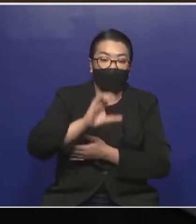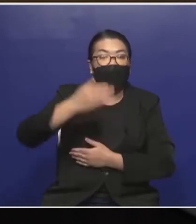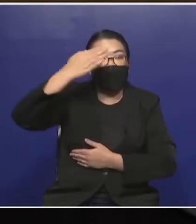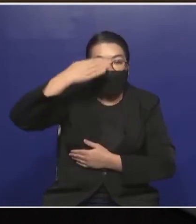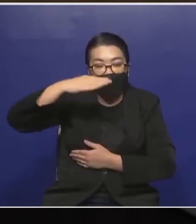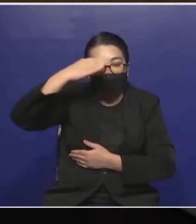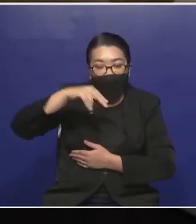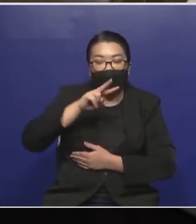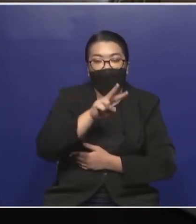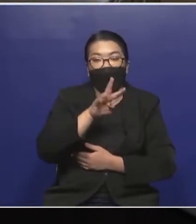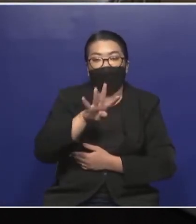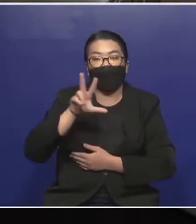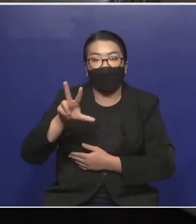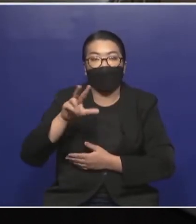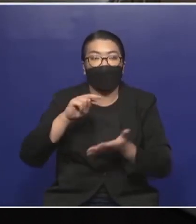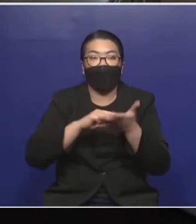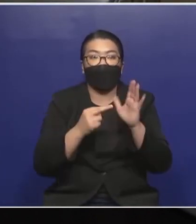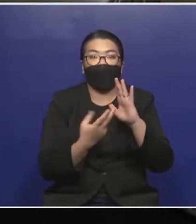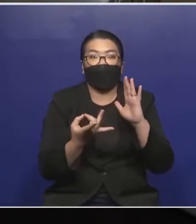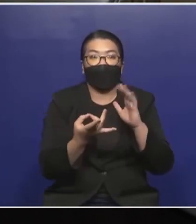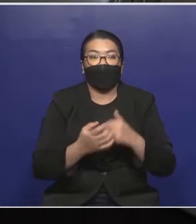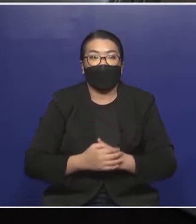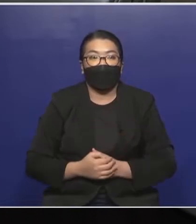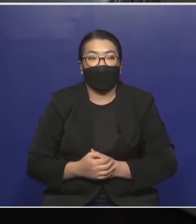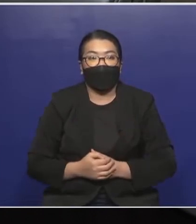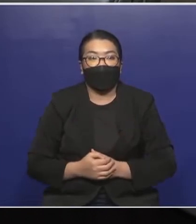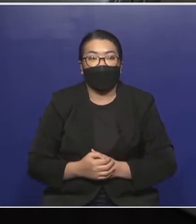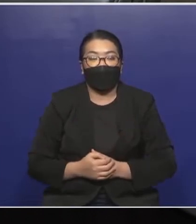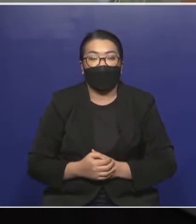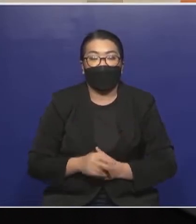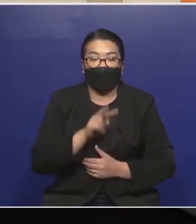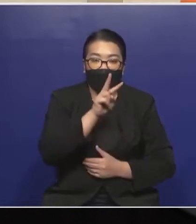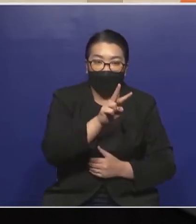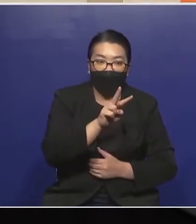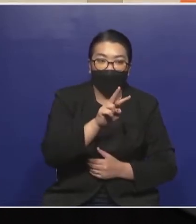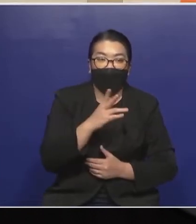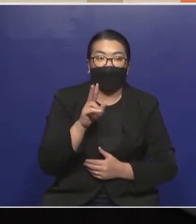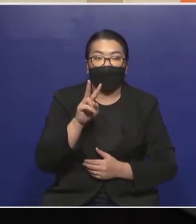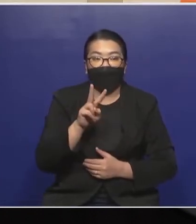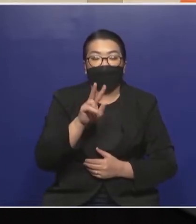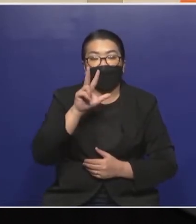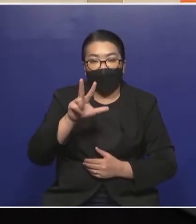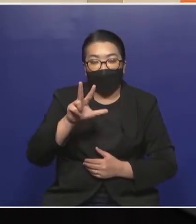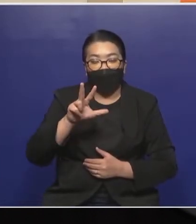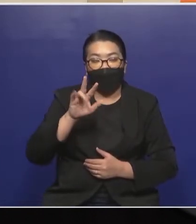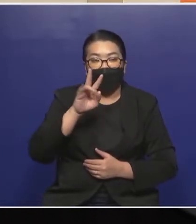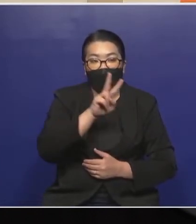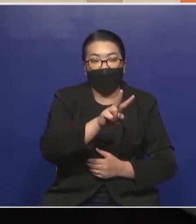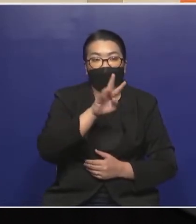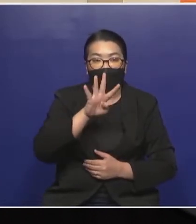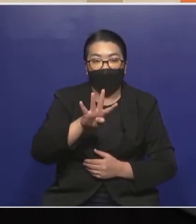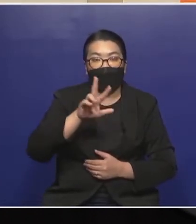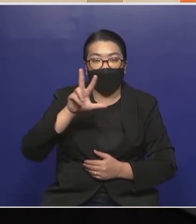4,3คืออะไรครับ สองย่า สี่พัง สามฝื้นตาม